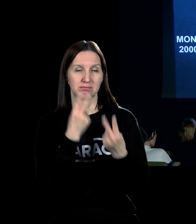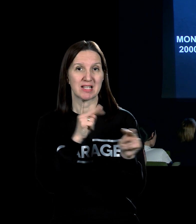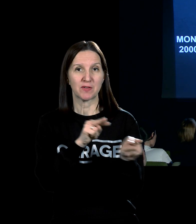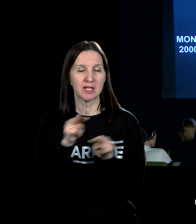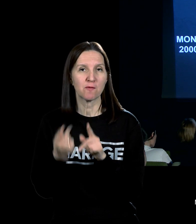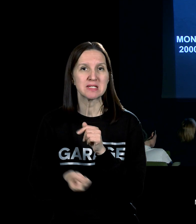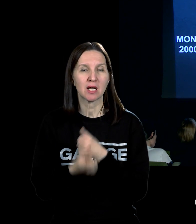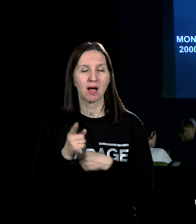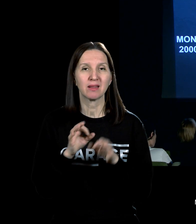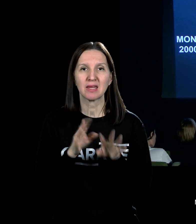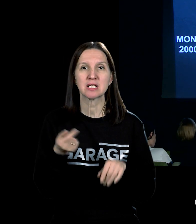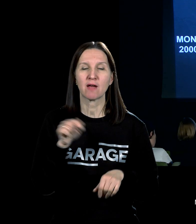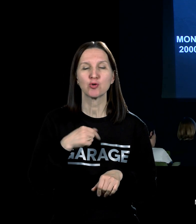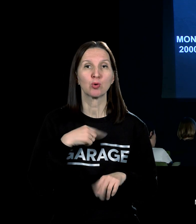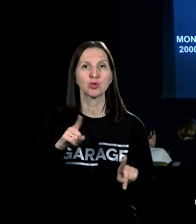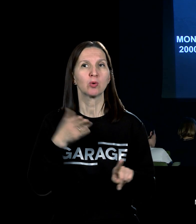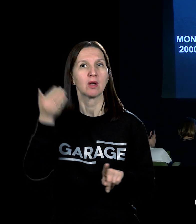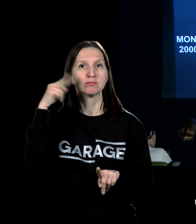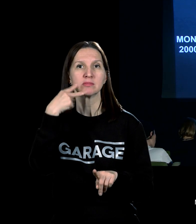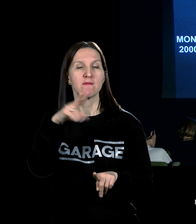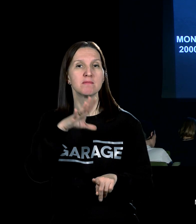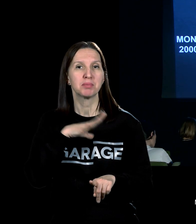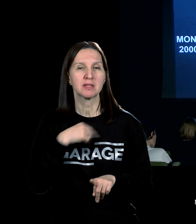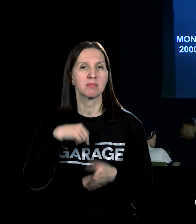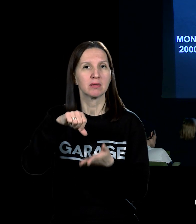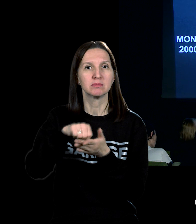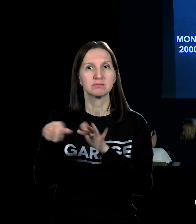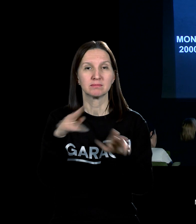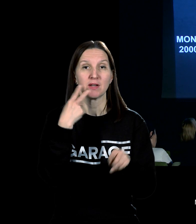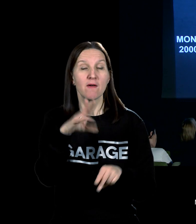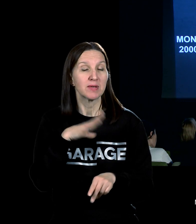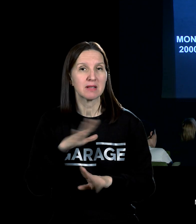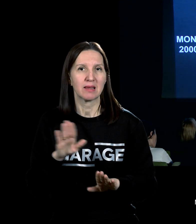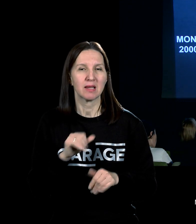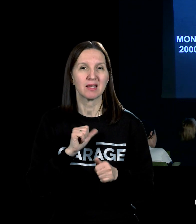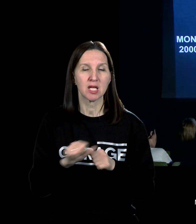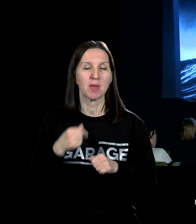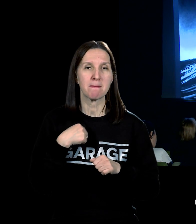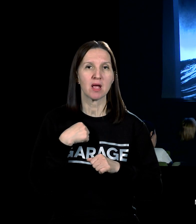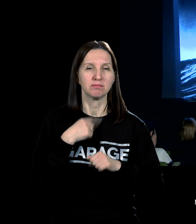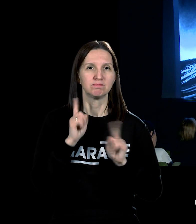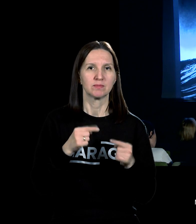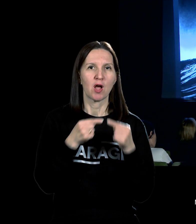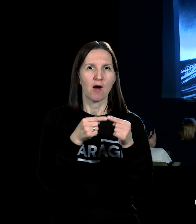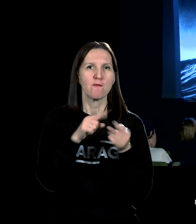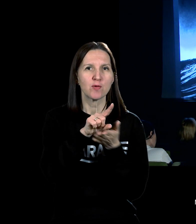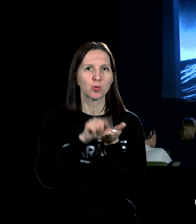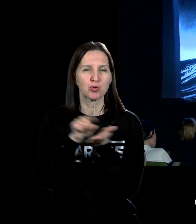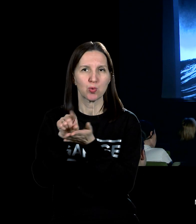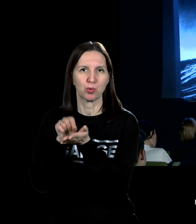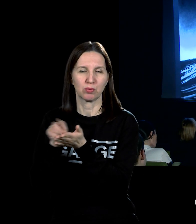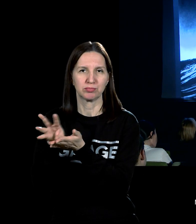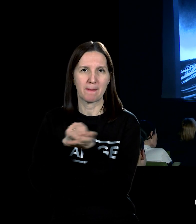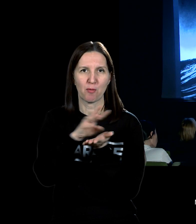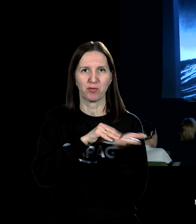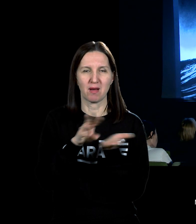не потому, что мы что-то видели, да, мы при чем-то присутствовали, а потому что мы вручную это повторили. Да,